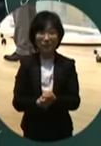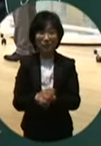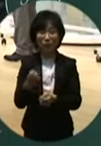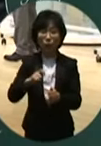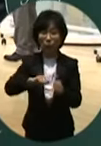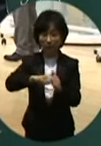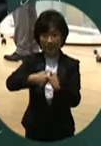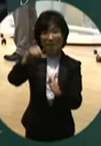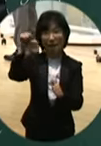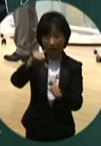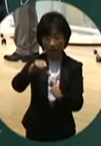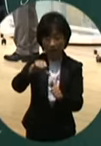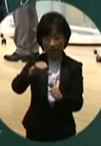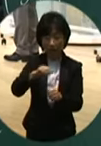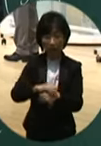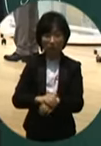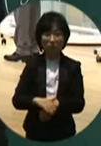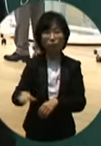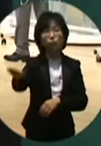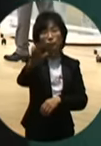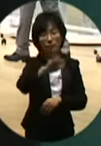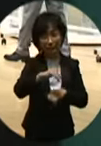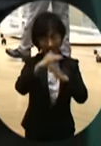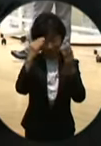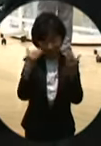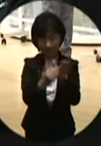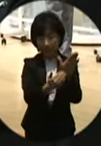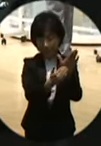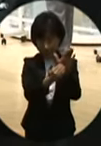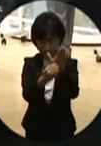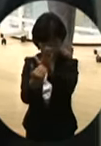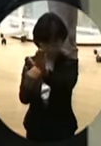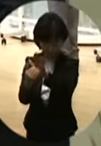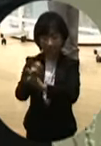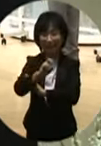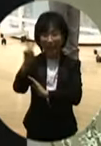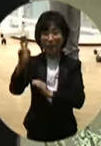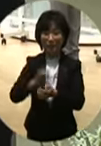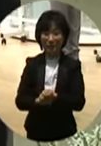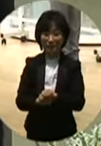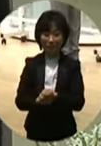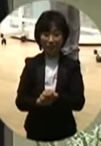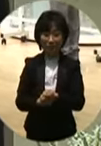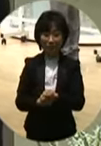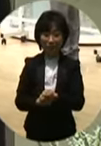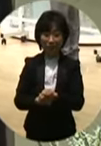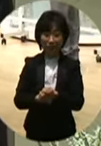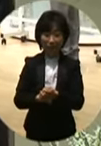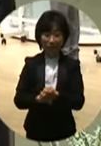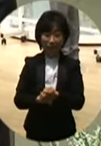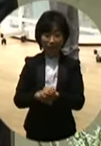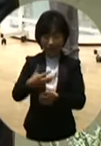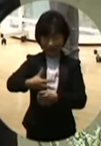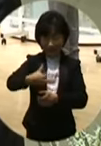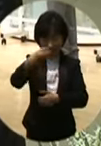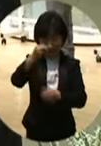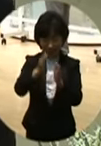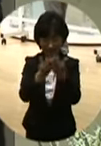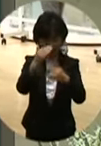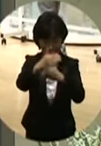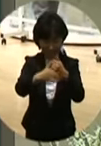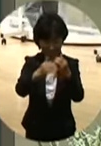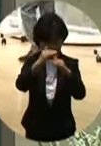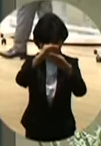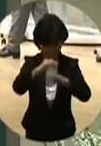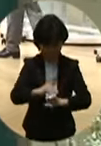And the disasters that come because of that. 열 명의 의인만 있어도 막는다고 되어 있습니다. So God said, I will